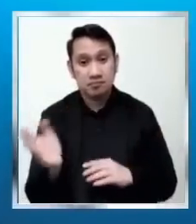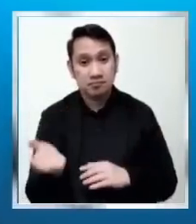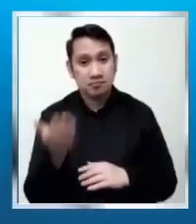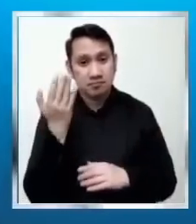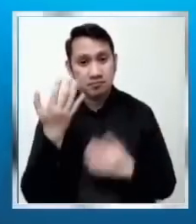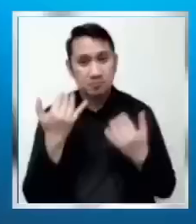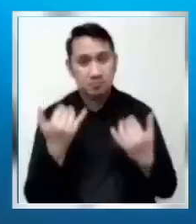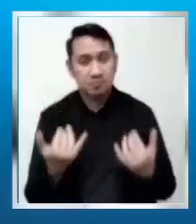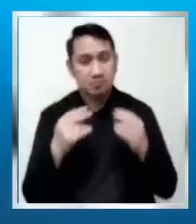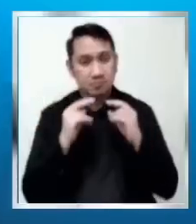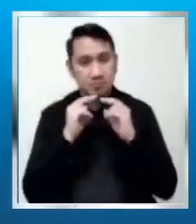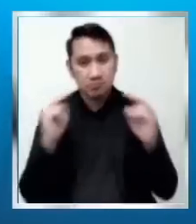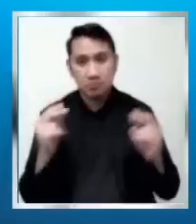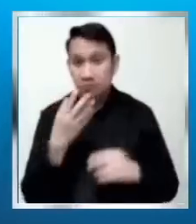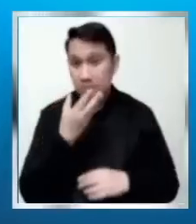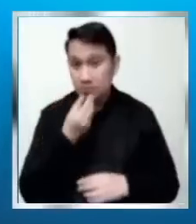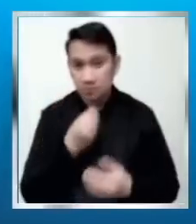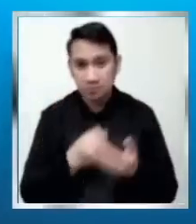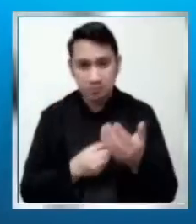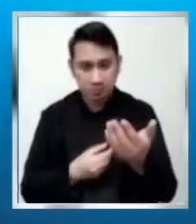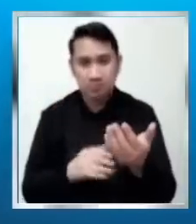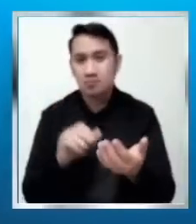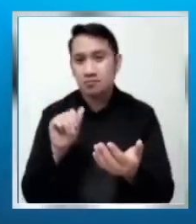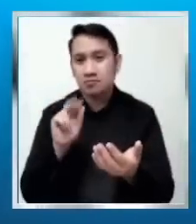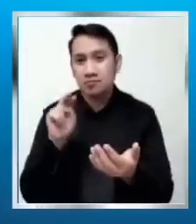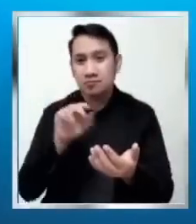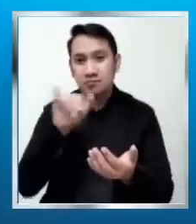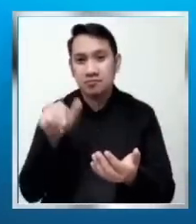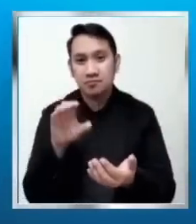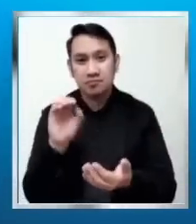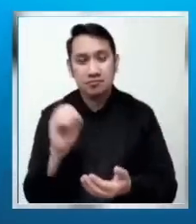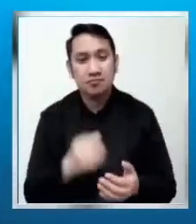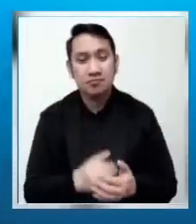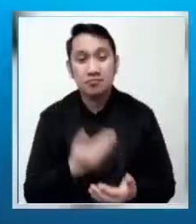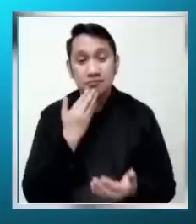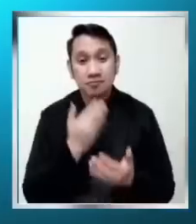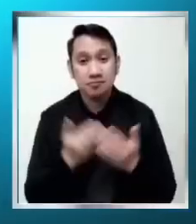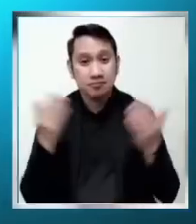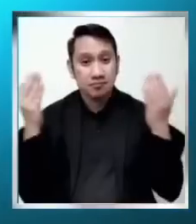na. Walang iba kundi si Anjo Pertiera. Magandang gabi sa iyo, Anjo.